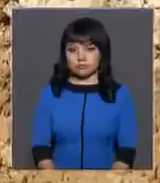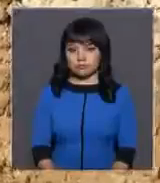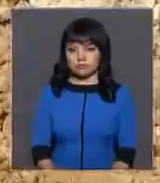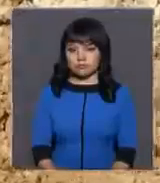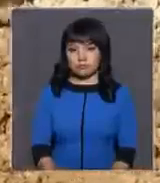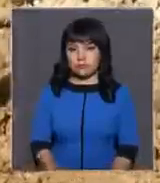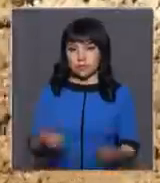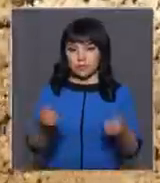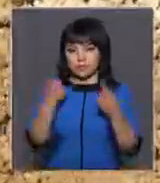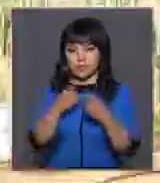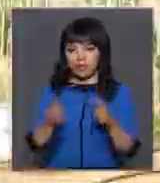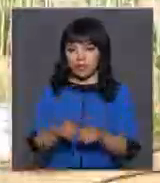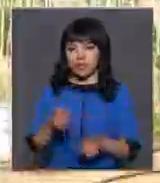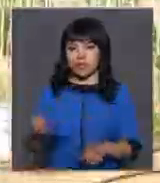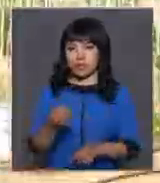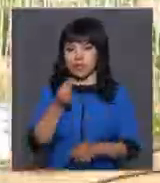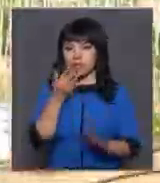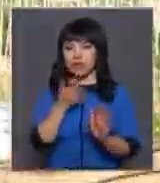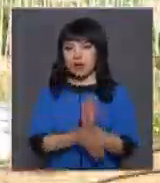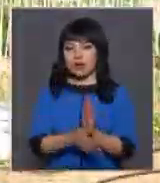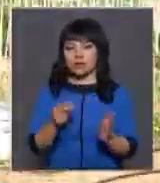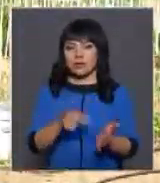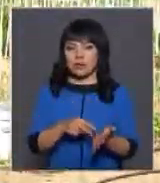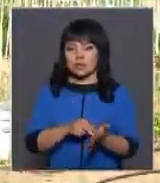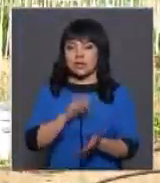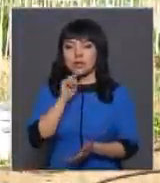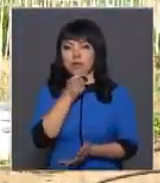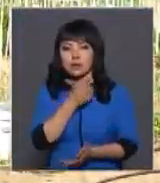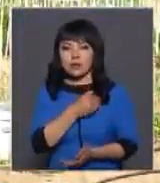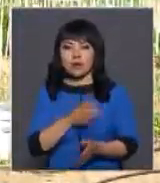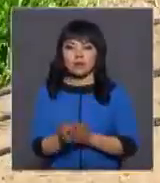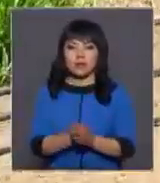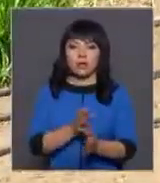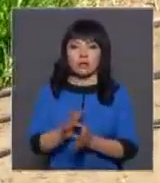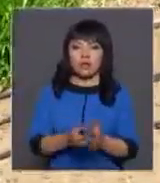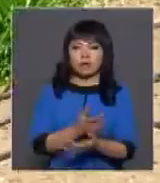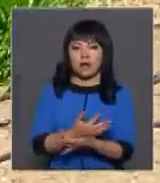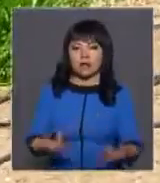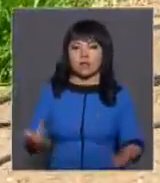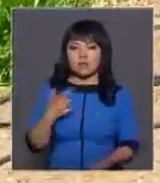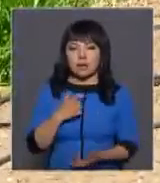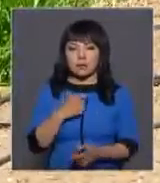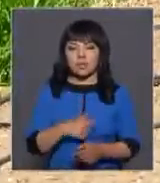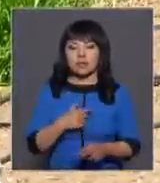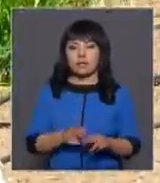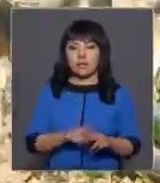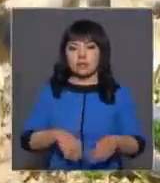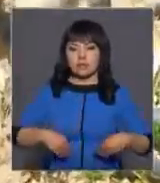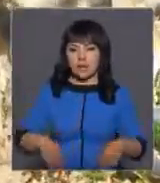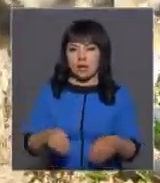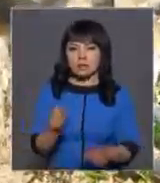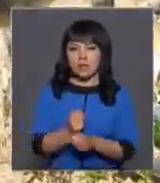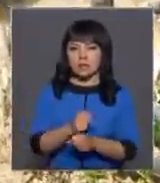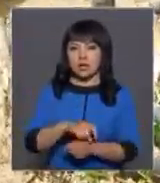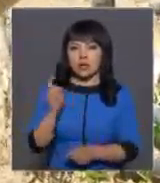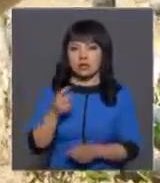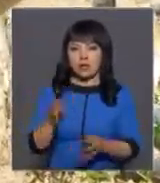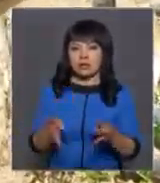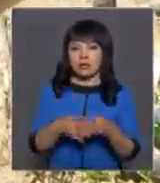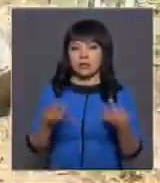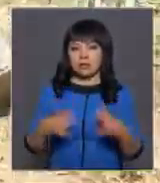Анна Мастрантонио азық түлікке жұмсайтын қаржыны үнемдеу үшін енді көкөніс өсіруді кәсіп етіп жүр. Өз бақшасында ешқандай химиялық